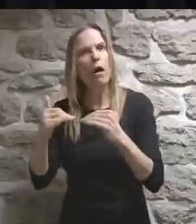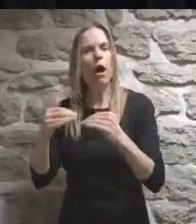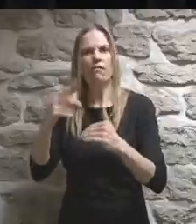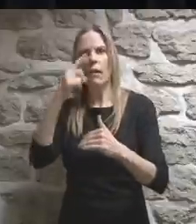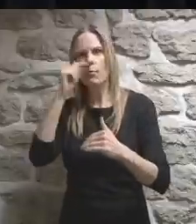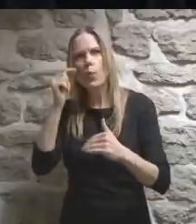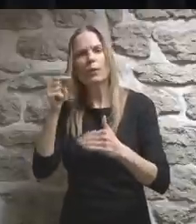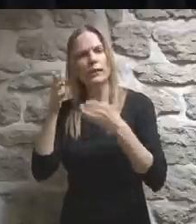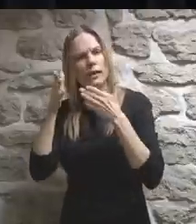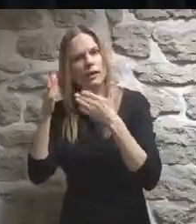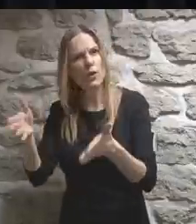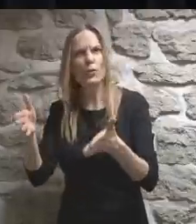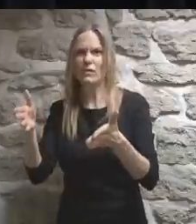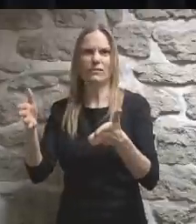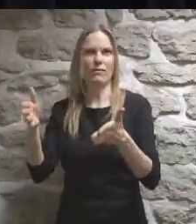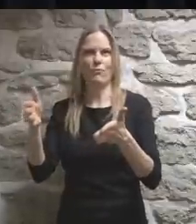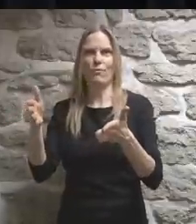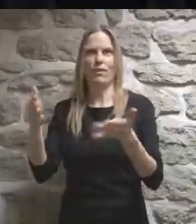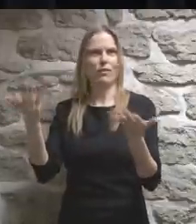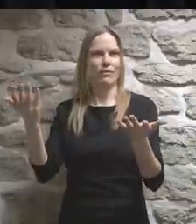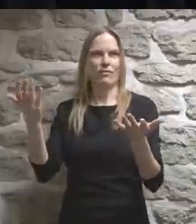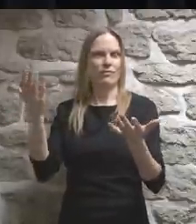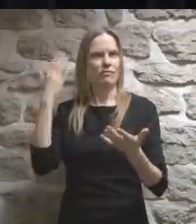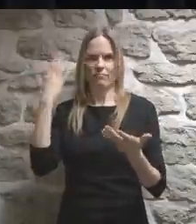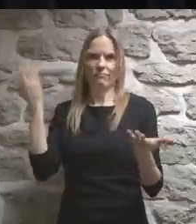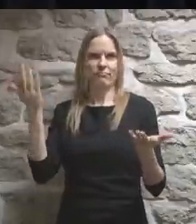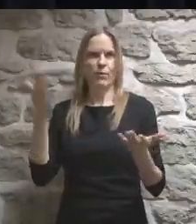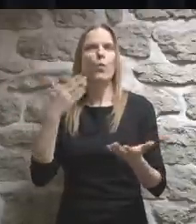suhtes naiivsed. Et